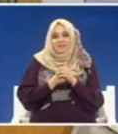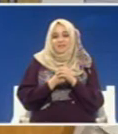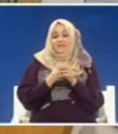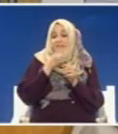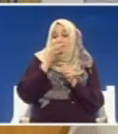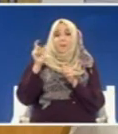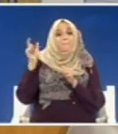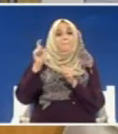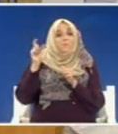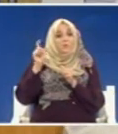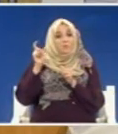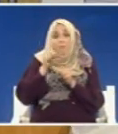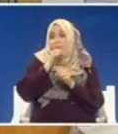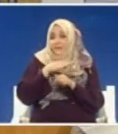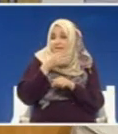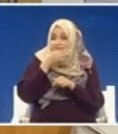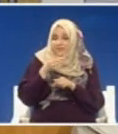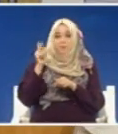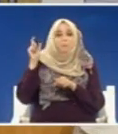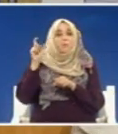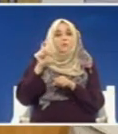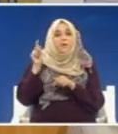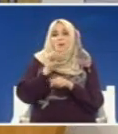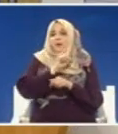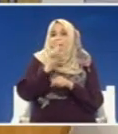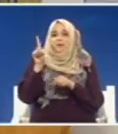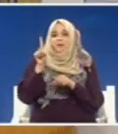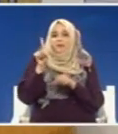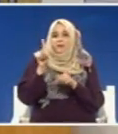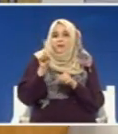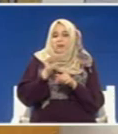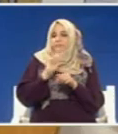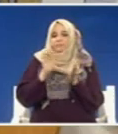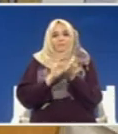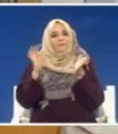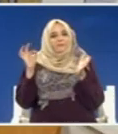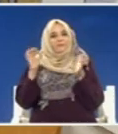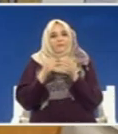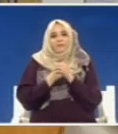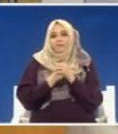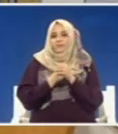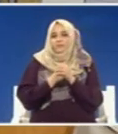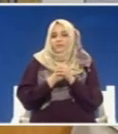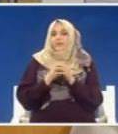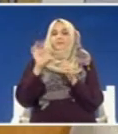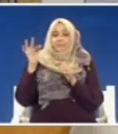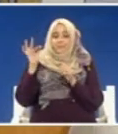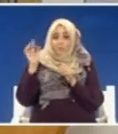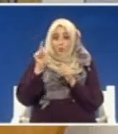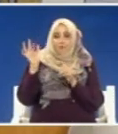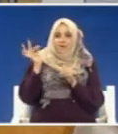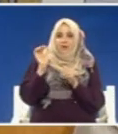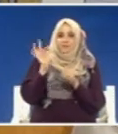والمؤمن كما يقول النبي صلى الله عليه وسلم لا يخذله، المؤمن أخو المسلم وأخو المسلم،